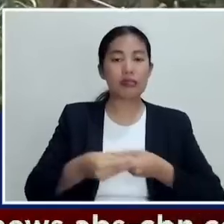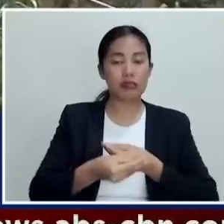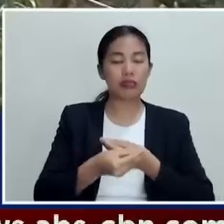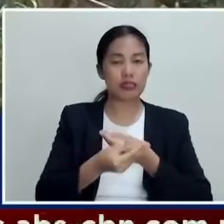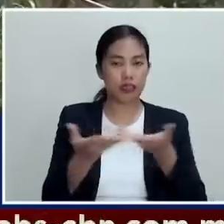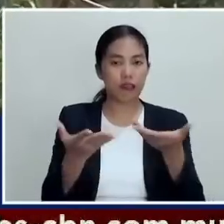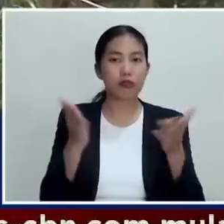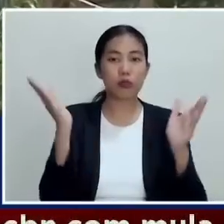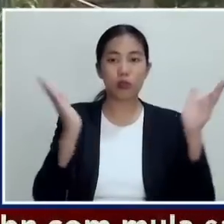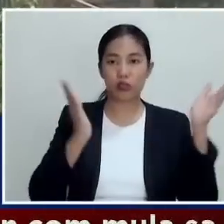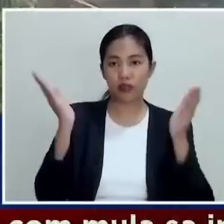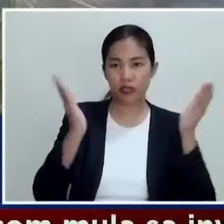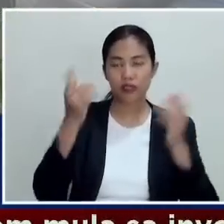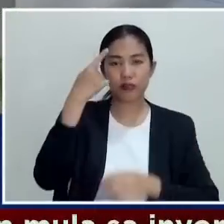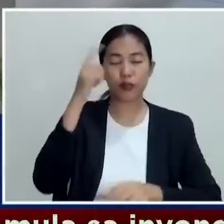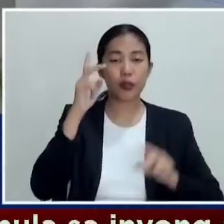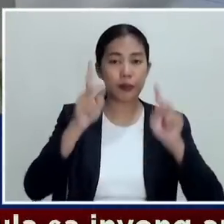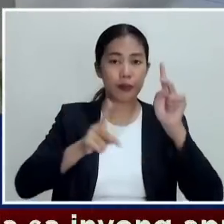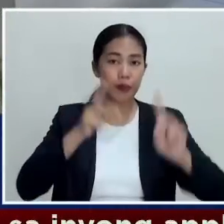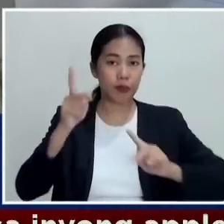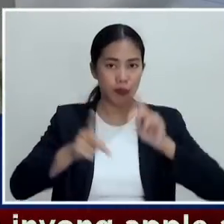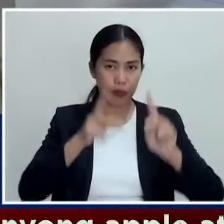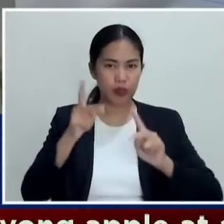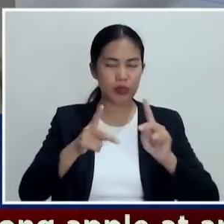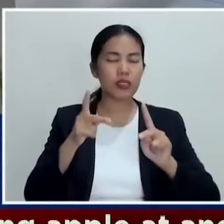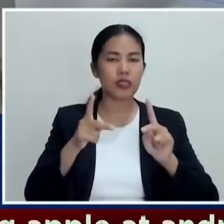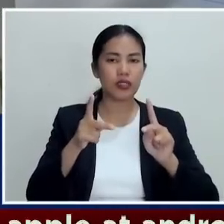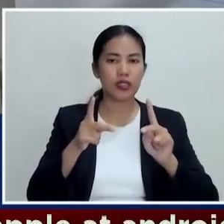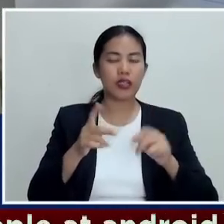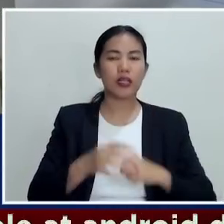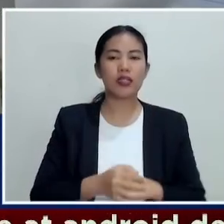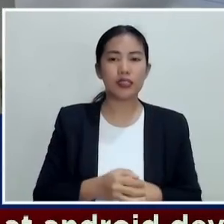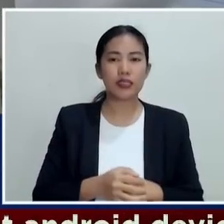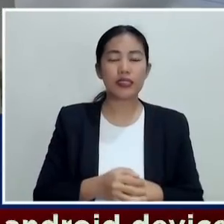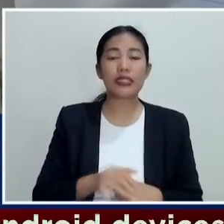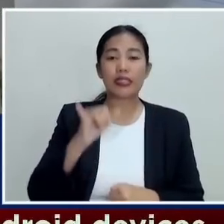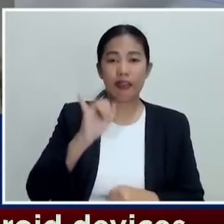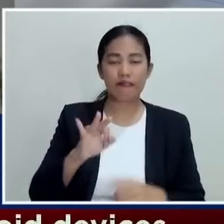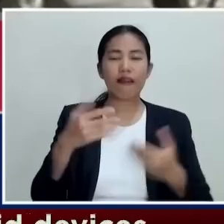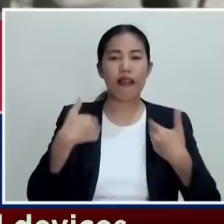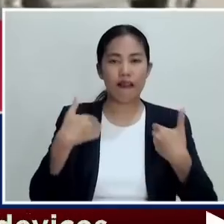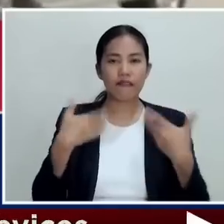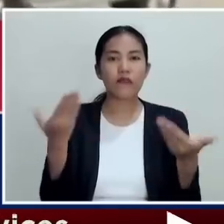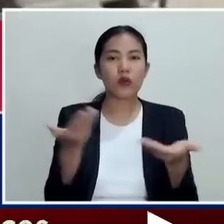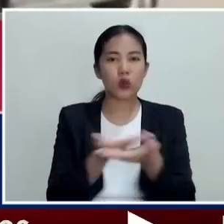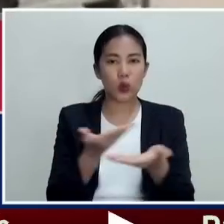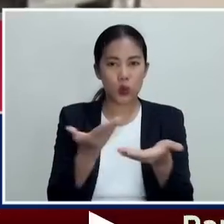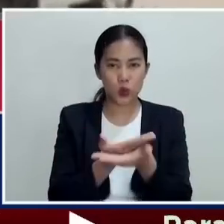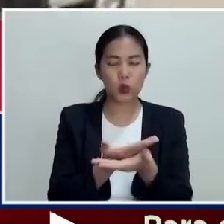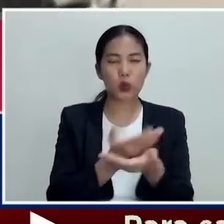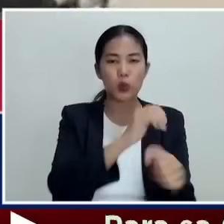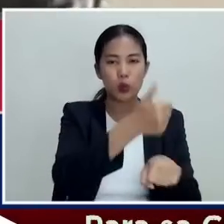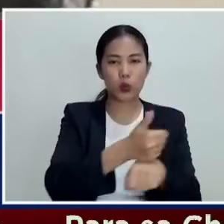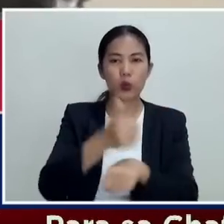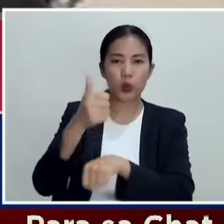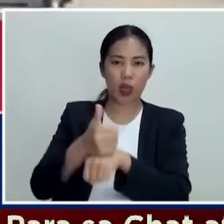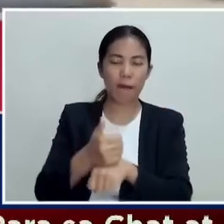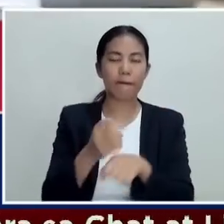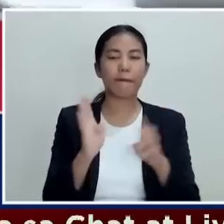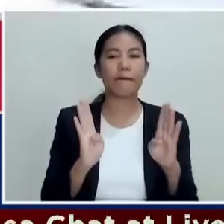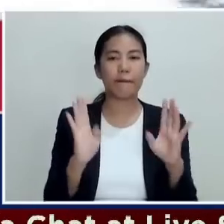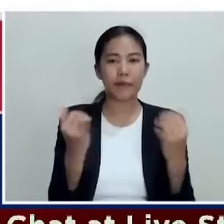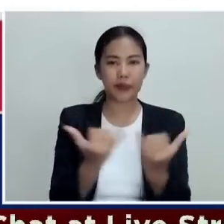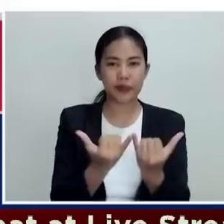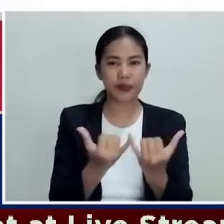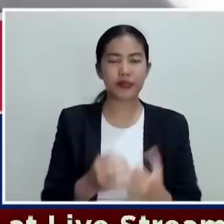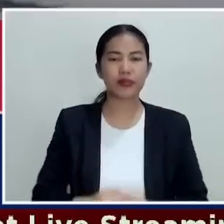na apektuhan ng Marawi siege kung magkakaroon ng mga bagong barangay. In fact, most of its